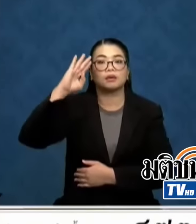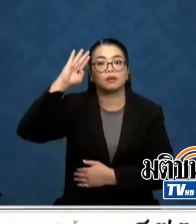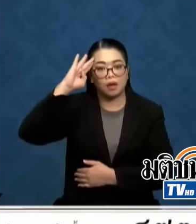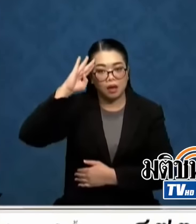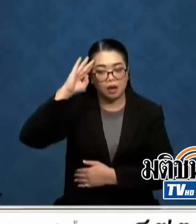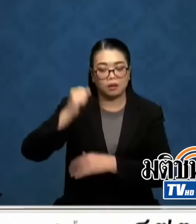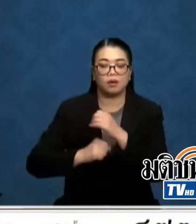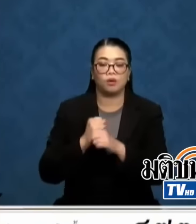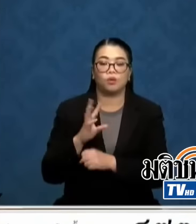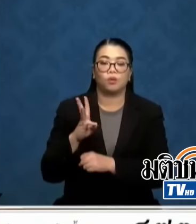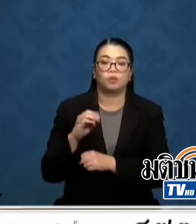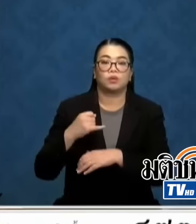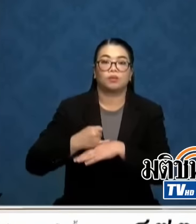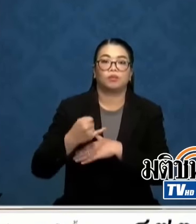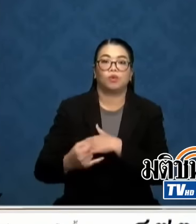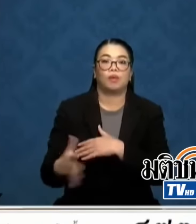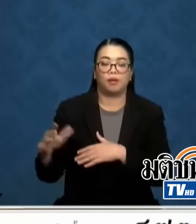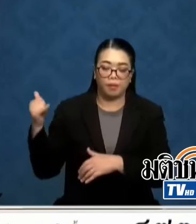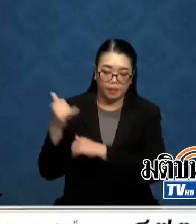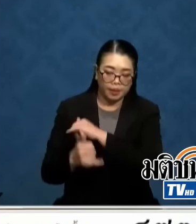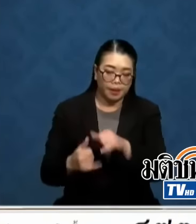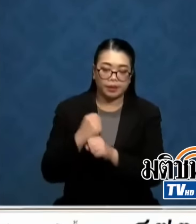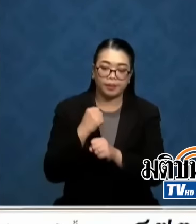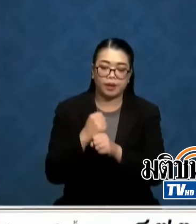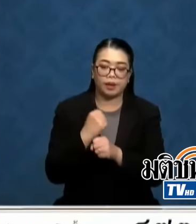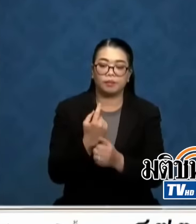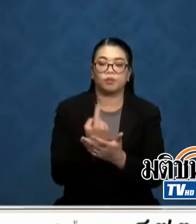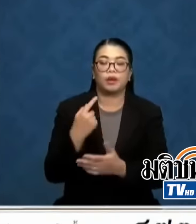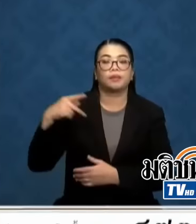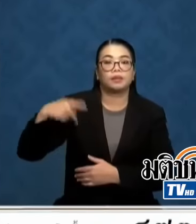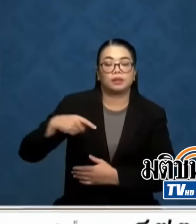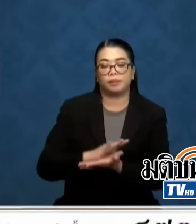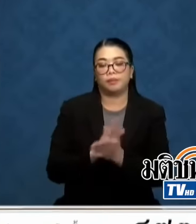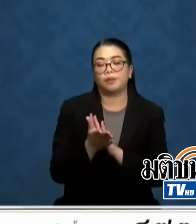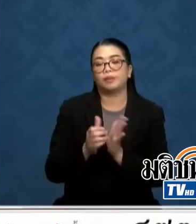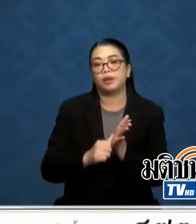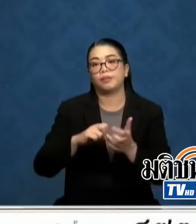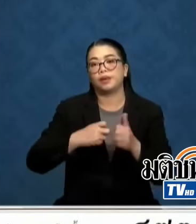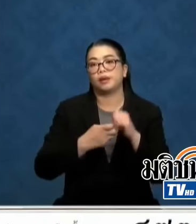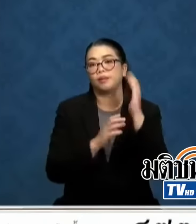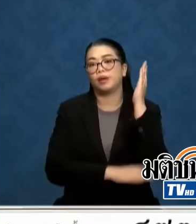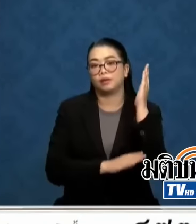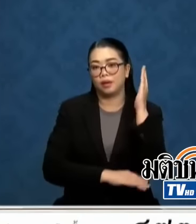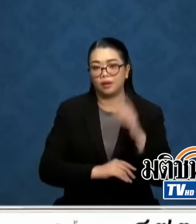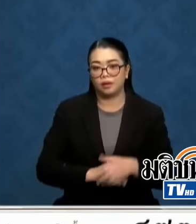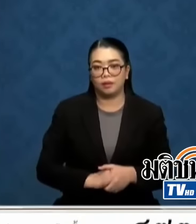เกษียณราชการเป็นผู้แทนพิเศษบอกว่าจะมาปรับปรุงการแก้ไข